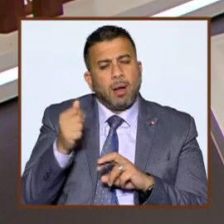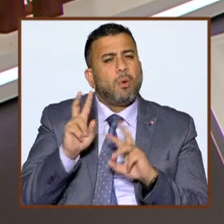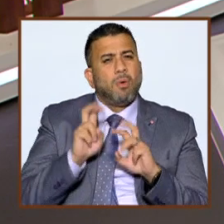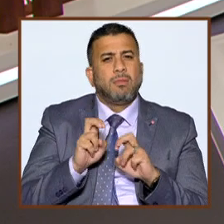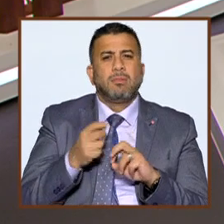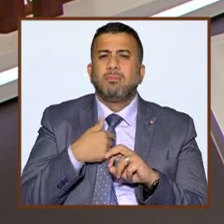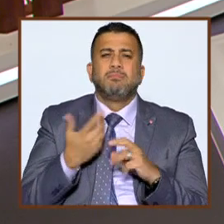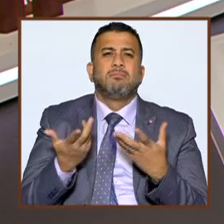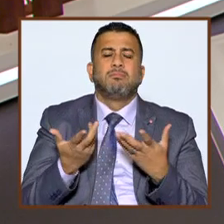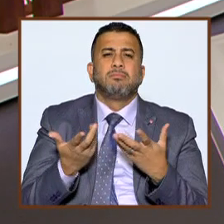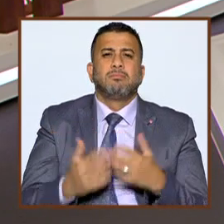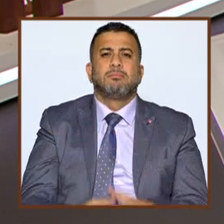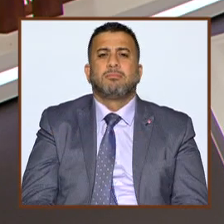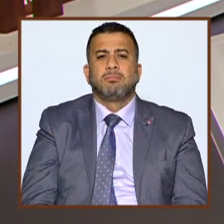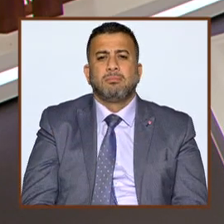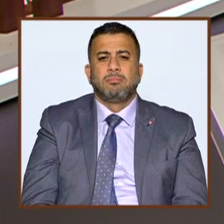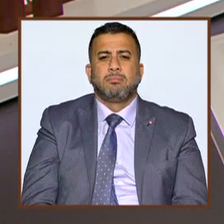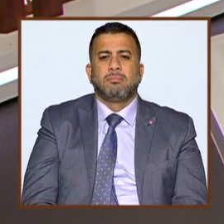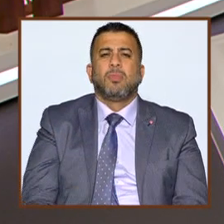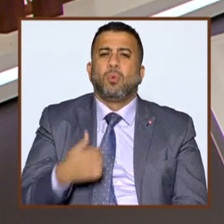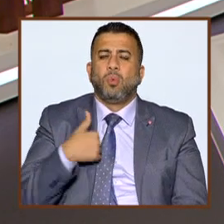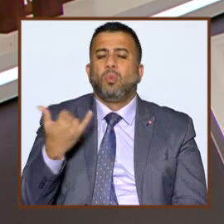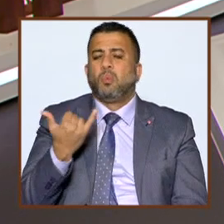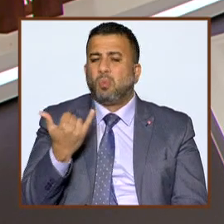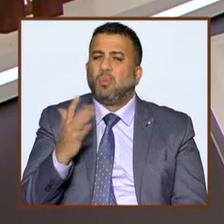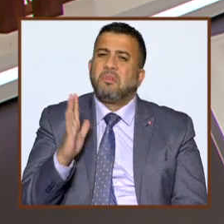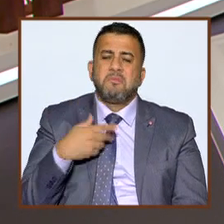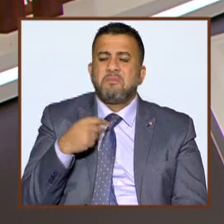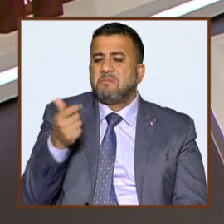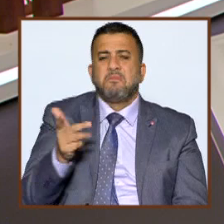ما بيدفع. إن شاء الله أبشري يا حمدة.